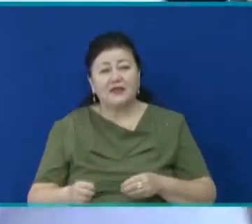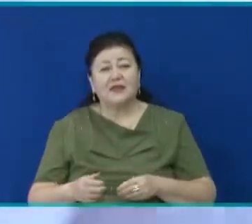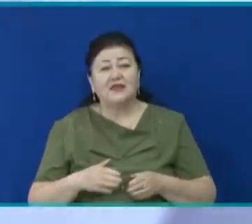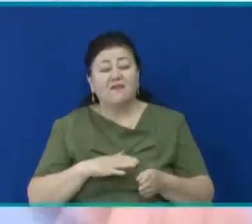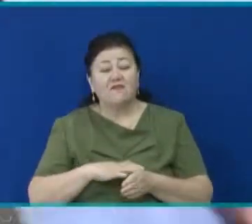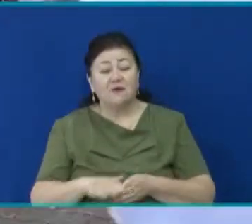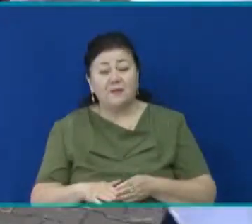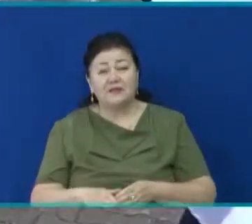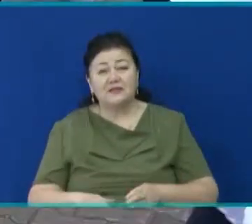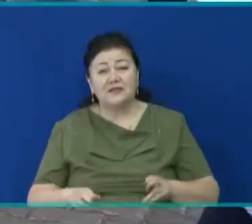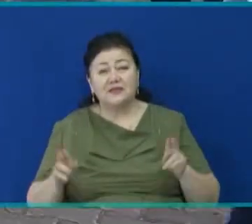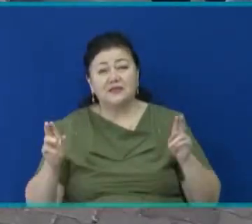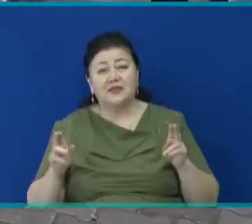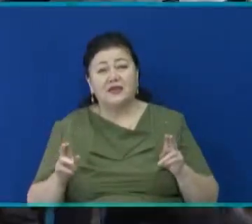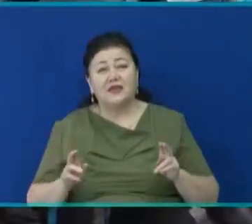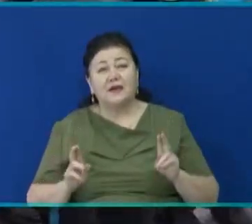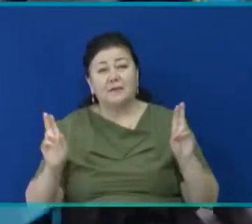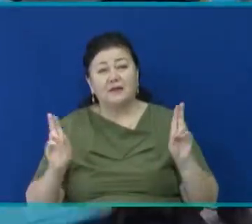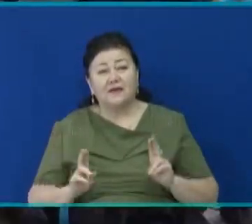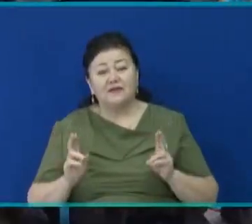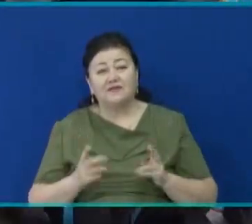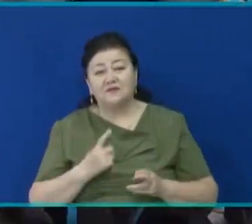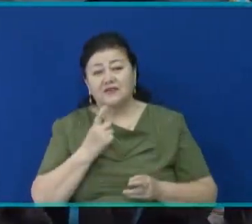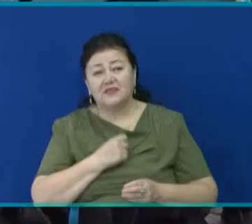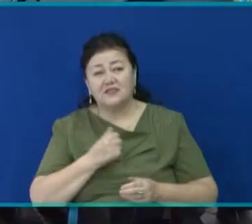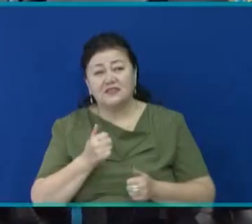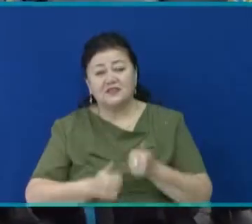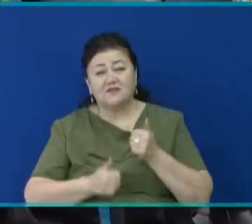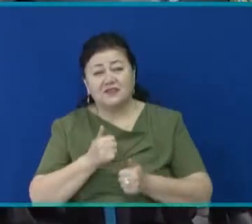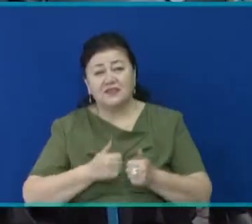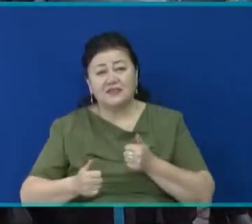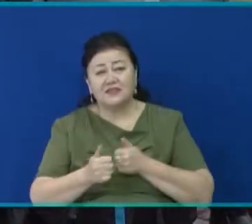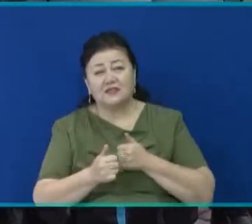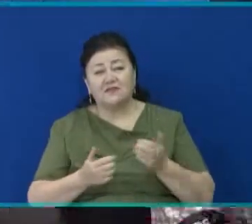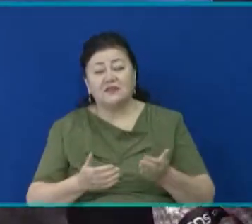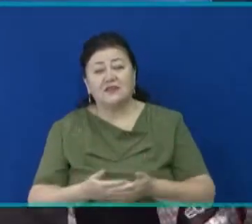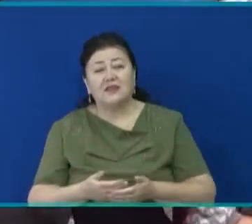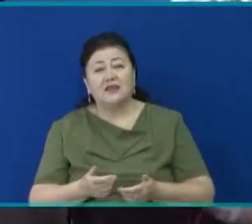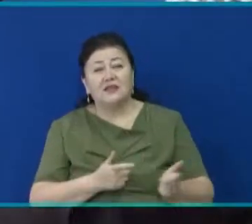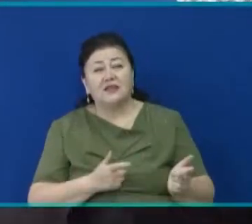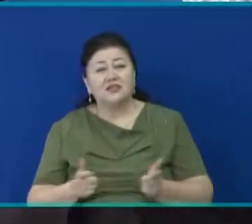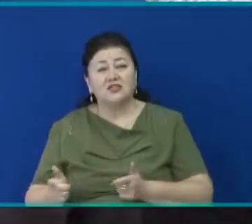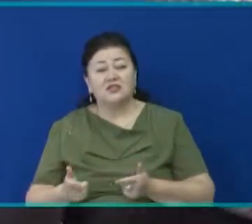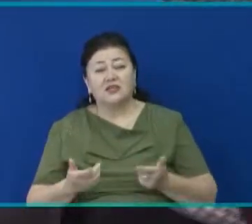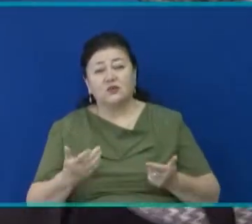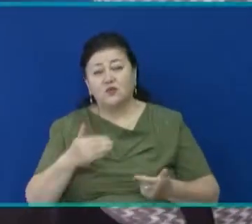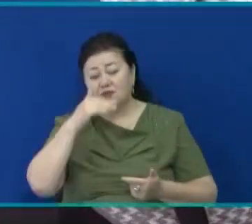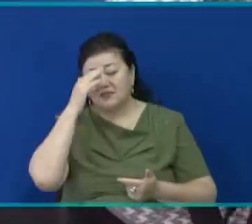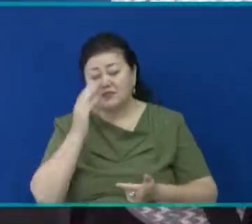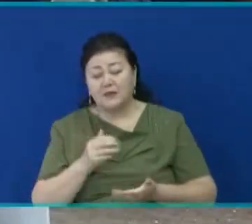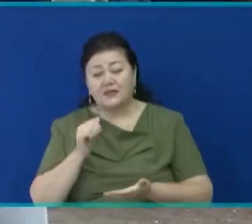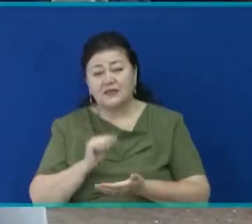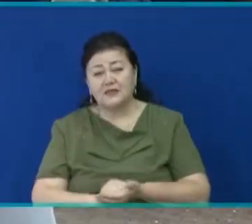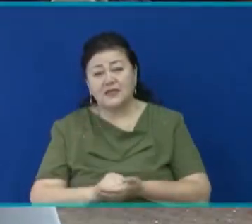по защите от оружия массового поражения, военизированной эстафете. Жители нашей области усердно готовились к соревнованиям и заняли призовые